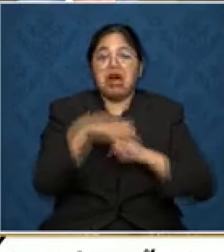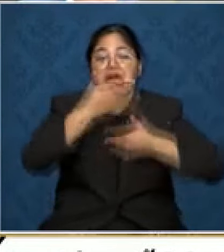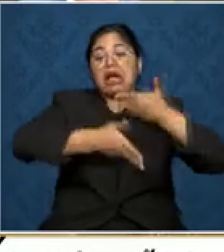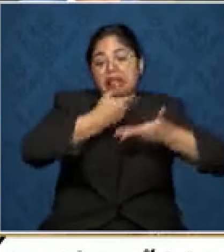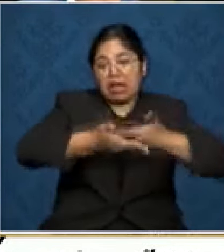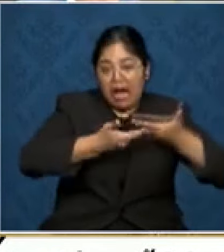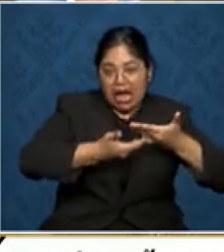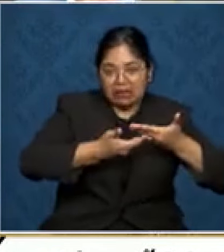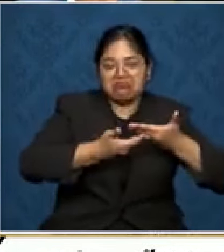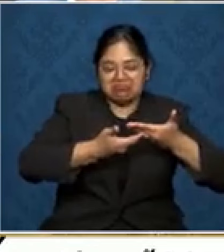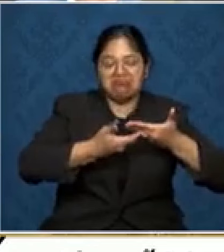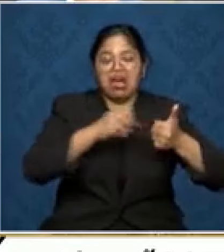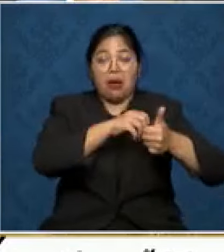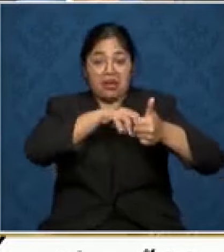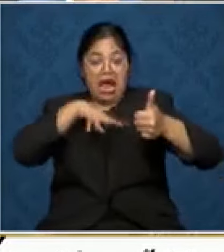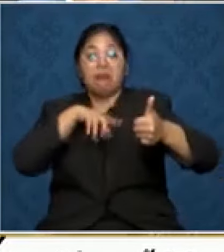บริหาร